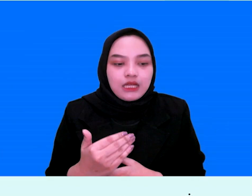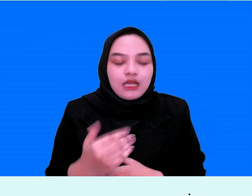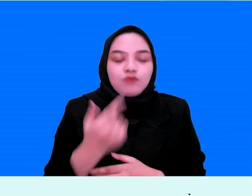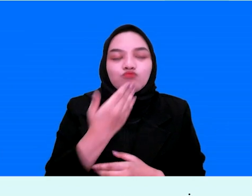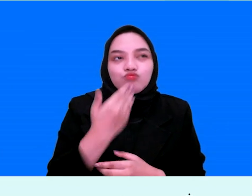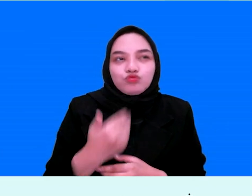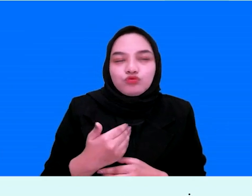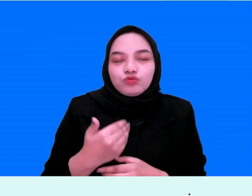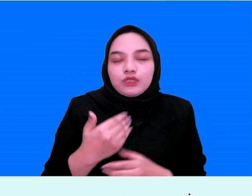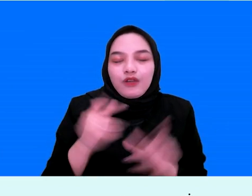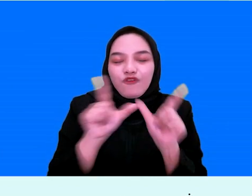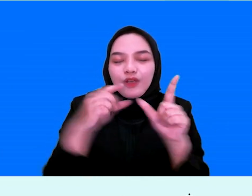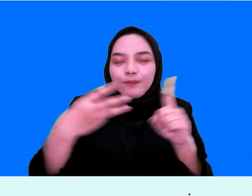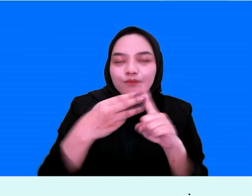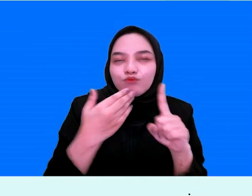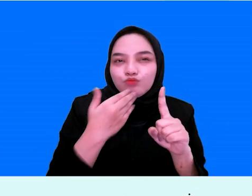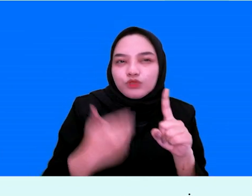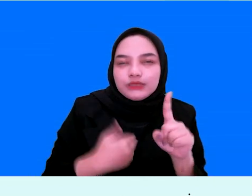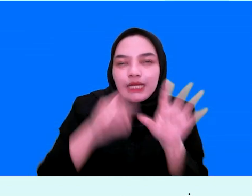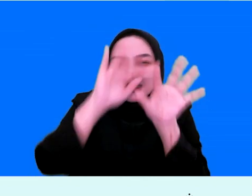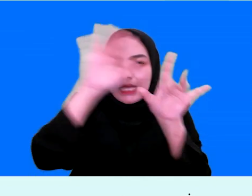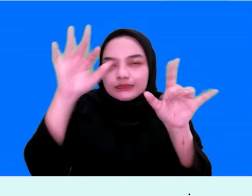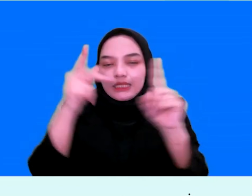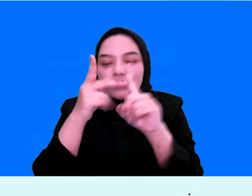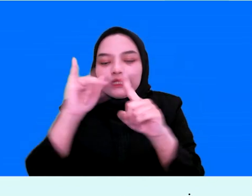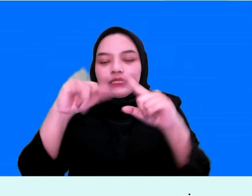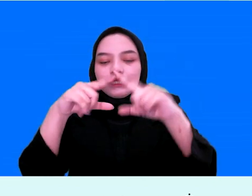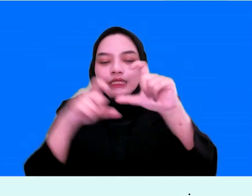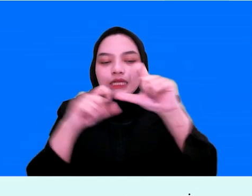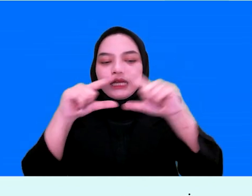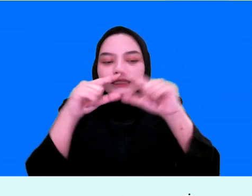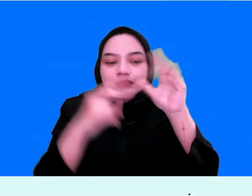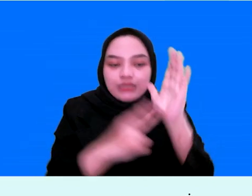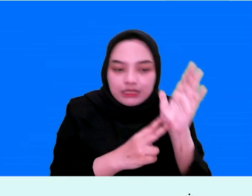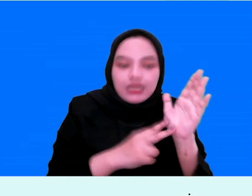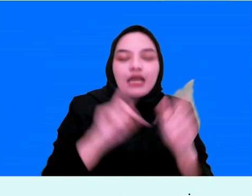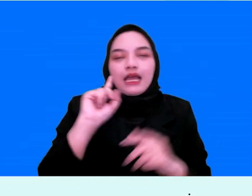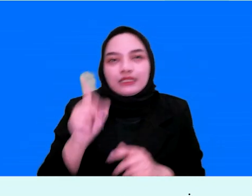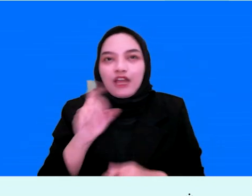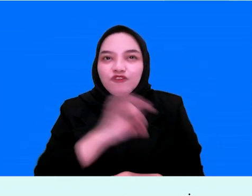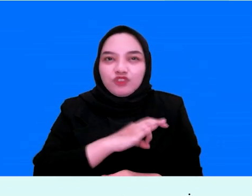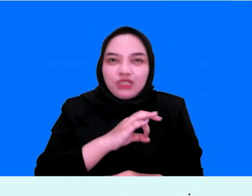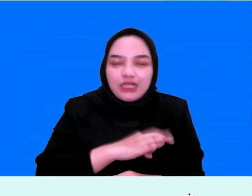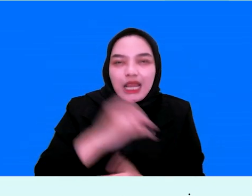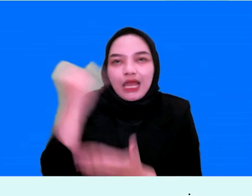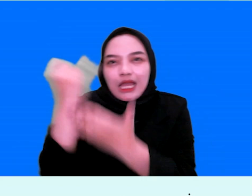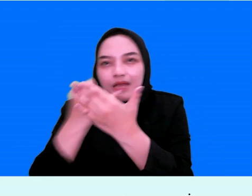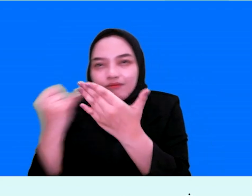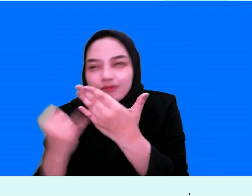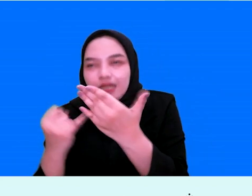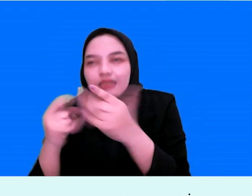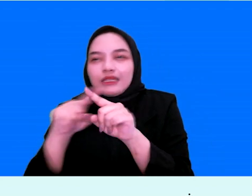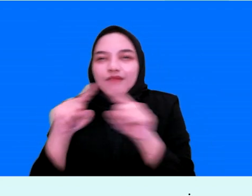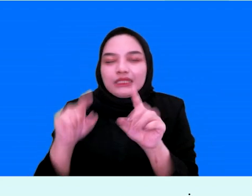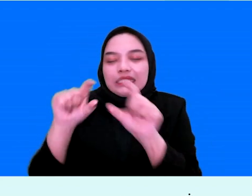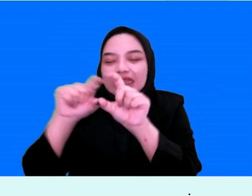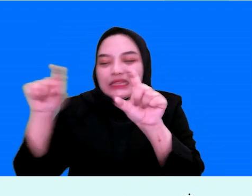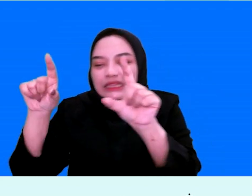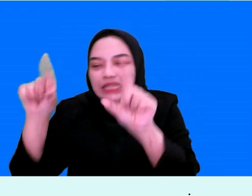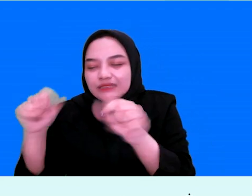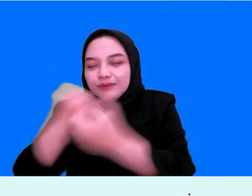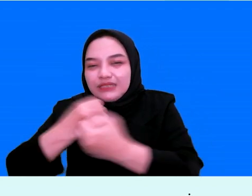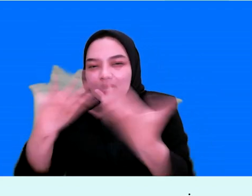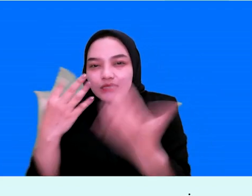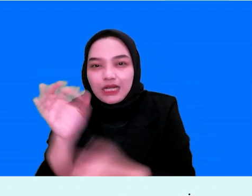memiliki beberapa decorative image yang diberikan alternatif teks dan juga ada functional image yang tidak memiliki alternatif teks.